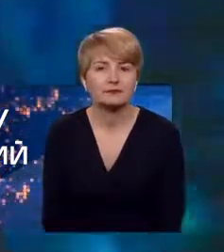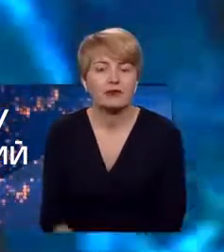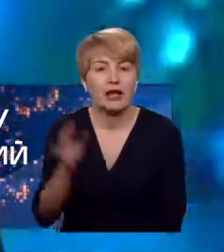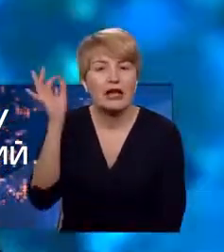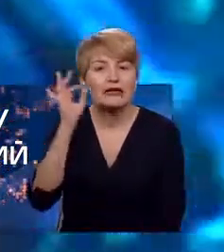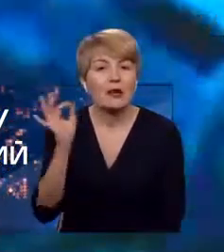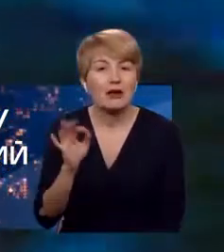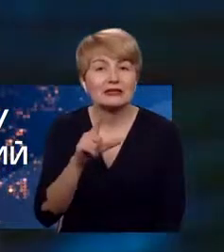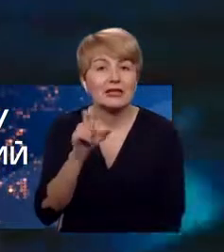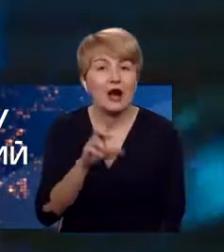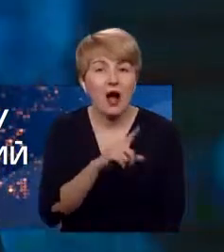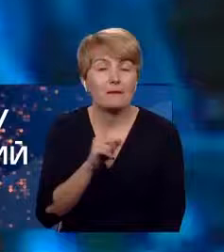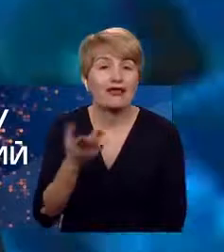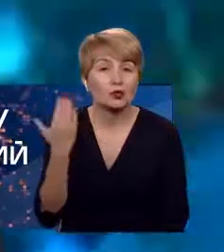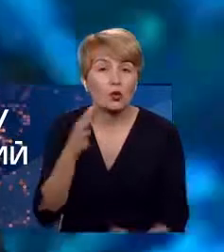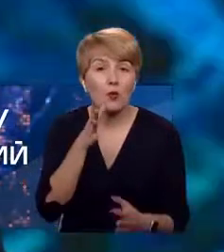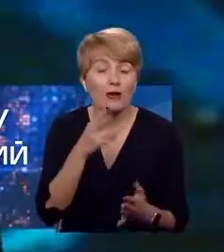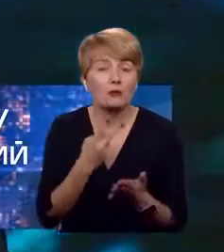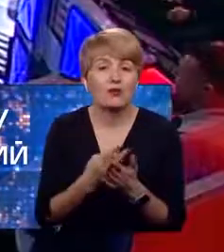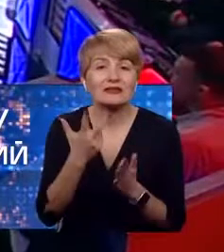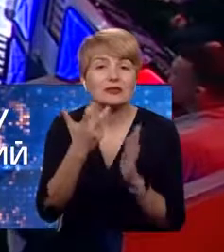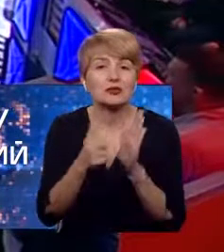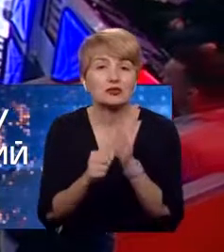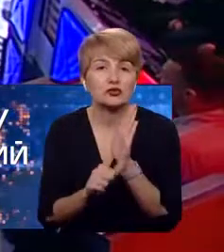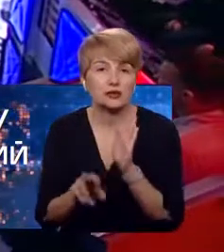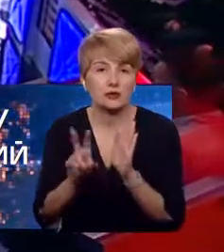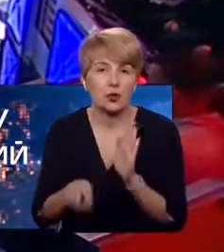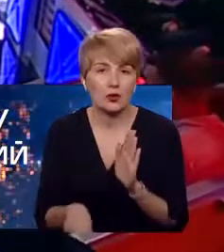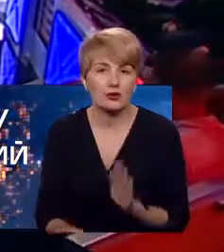Німецький хаб на той момент показував ціну $360.